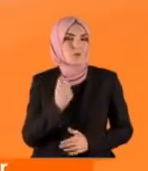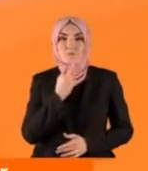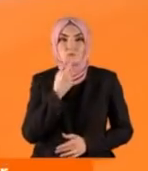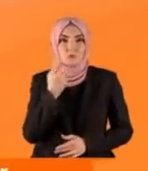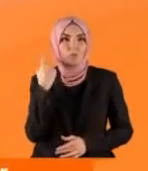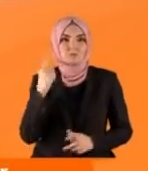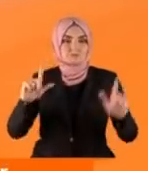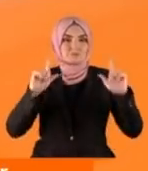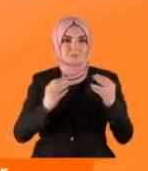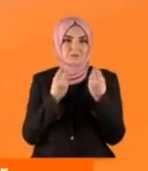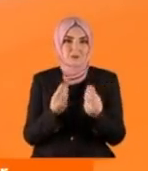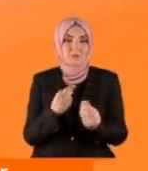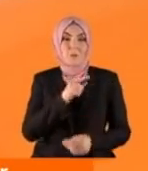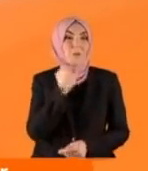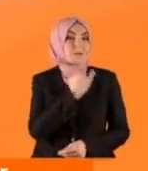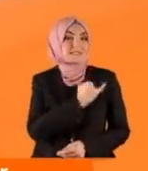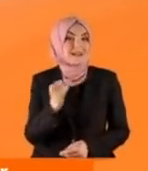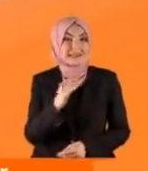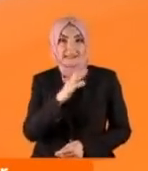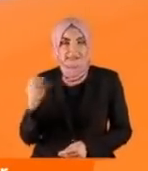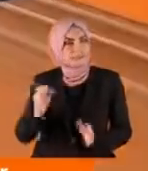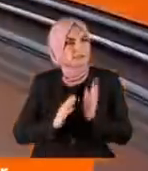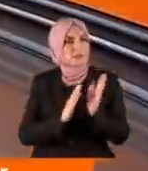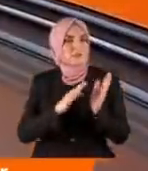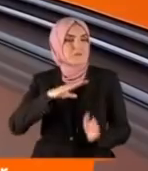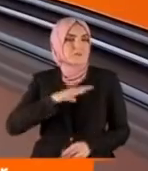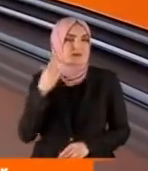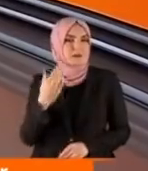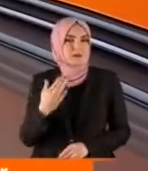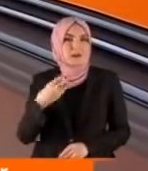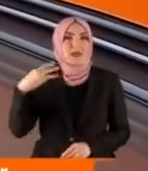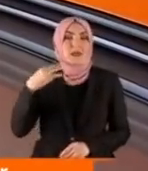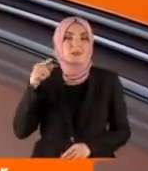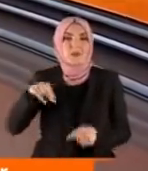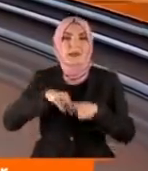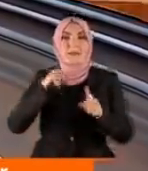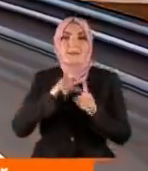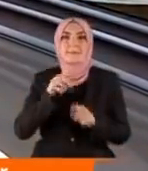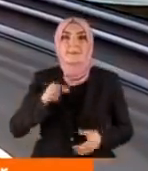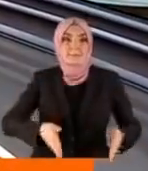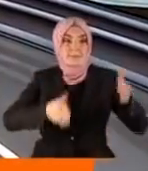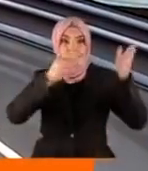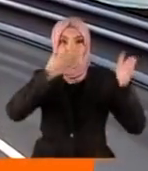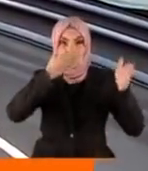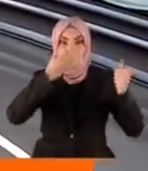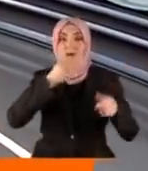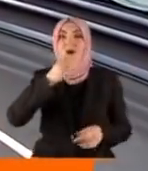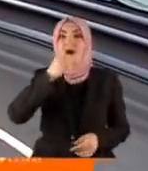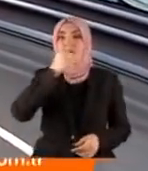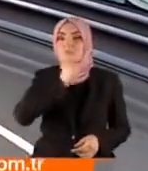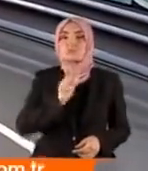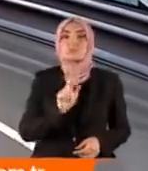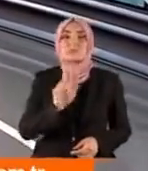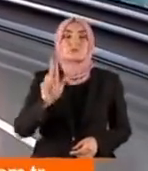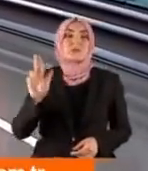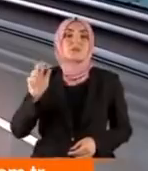getirmiştik ekranlara ki o ziyaretin yankıları devam ediyor. Erdoğan HDP binası önünde tam 677 gündür evlat nöbeti